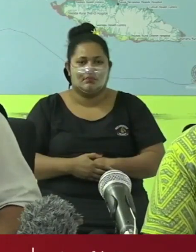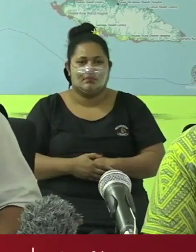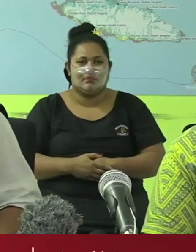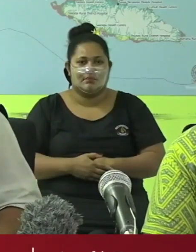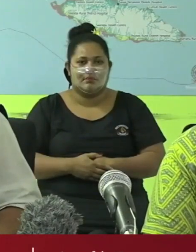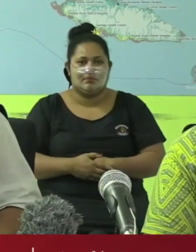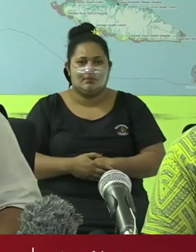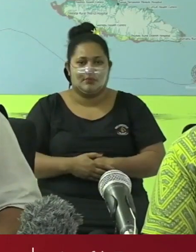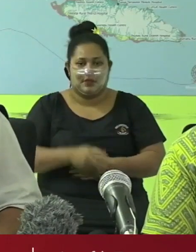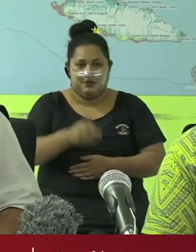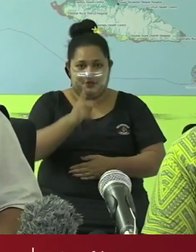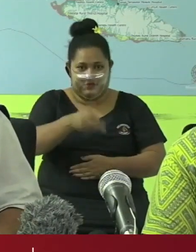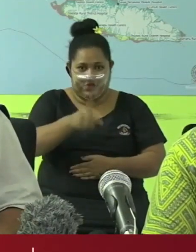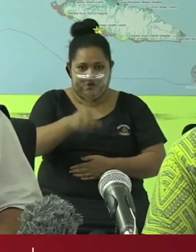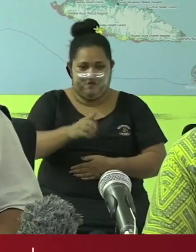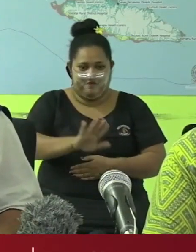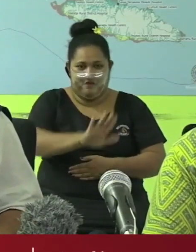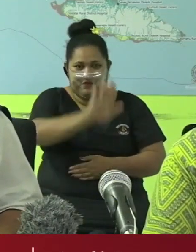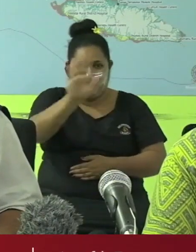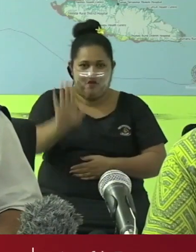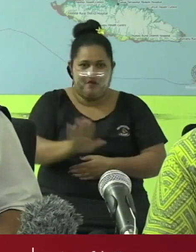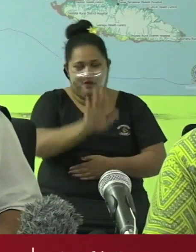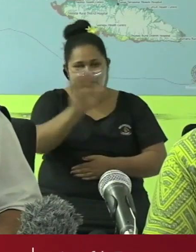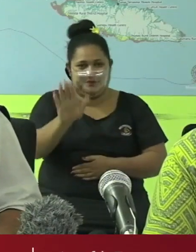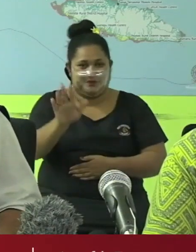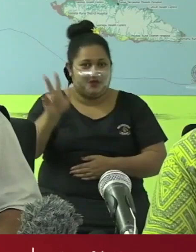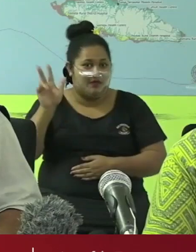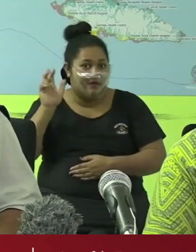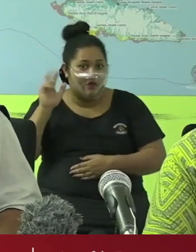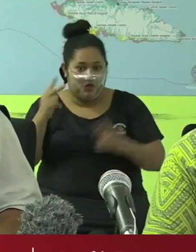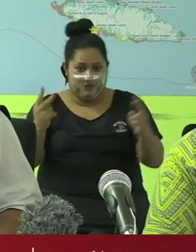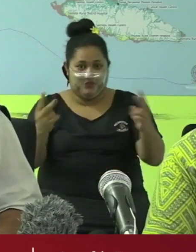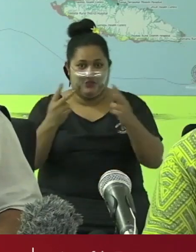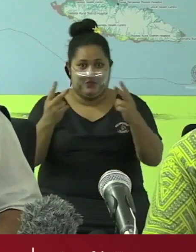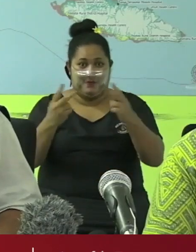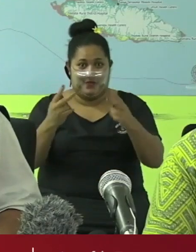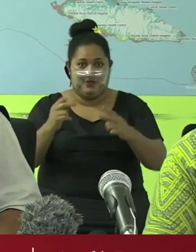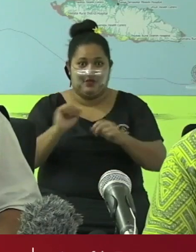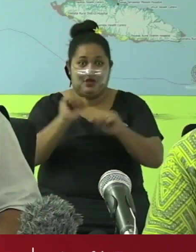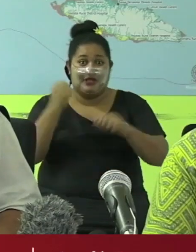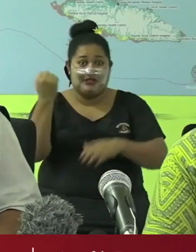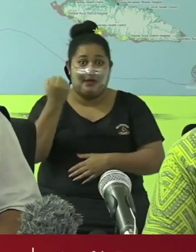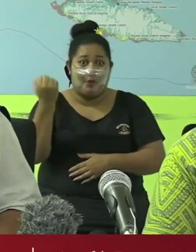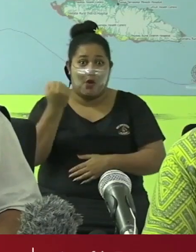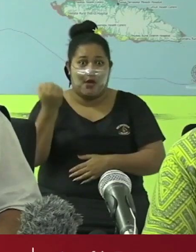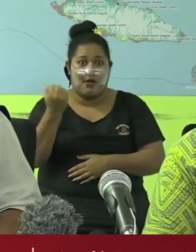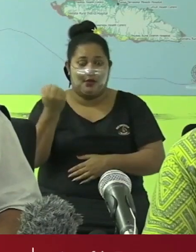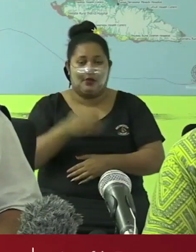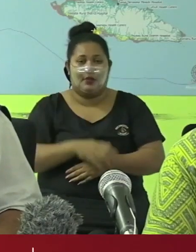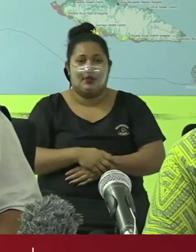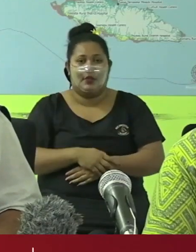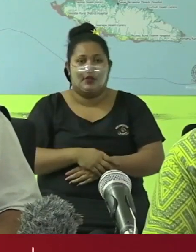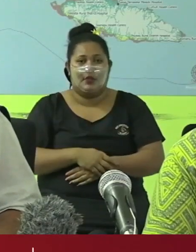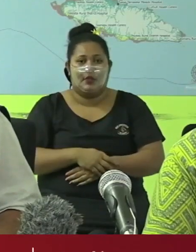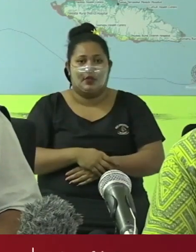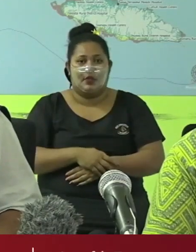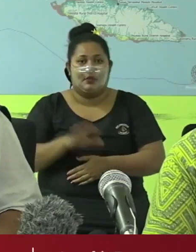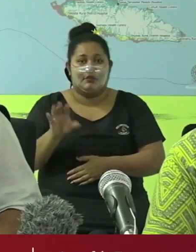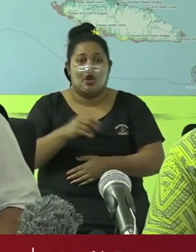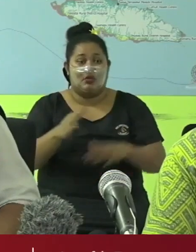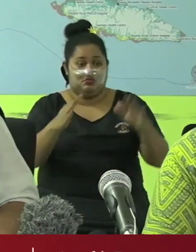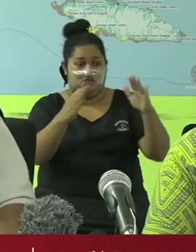toi fatal fatu I le faafonga ma si mai mo mai si tatu tunu mai eu tatu mo te